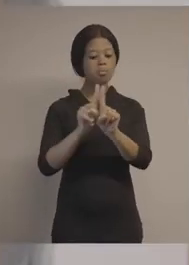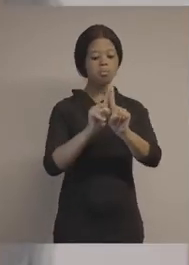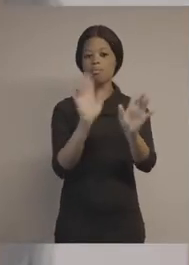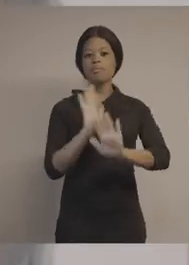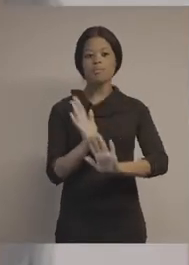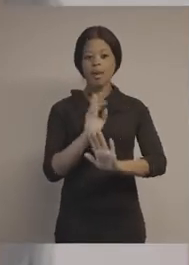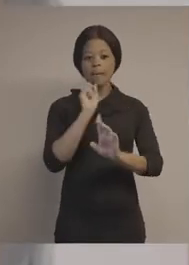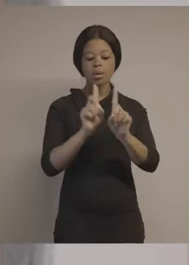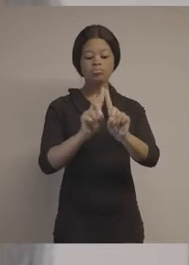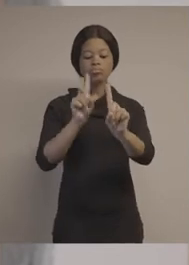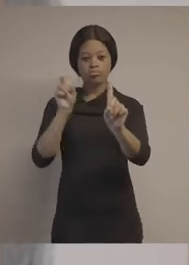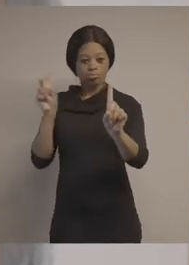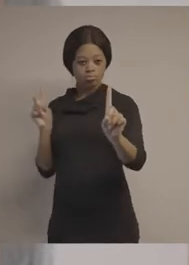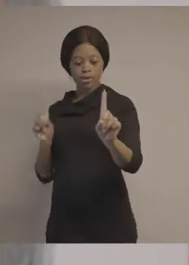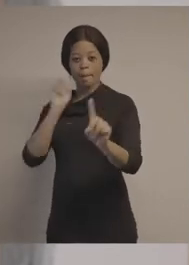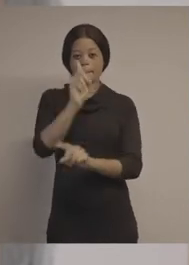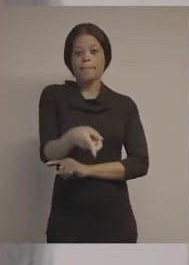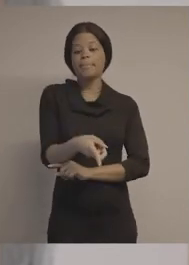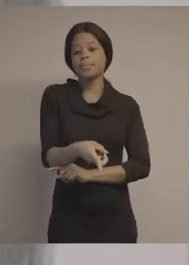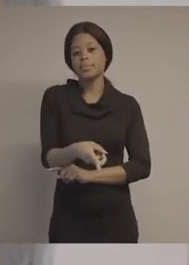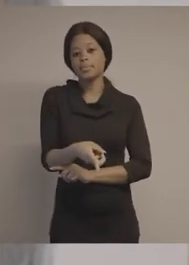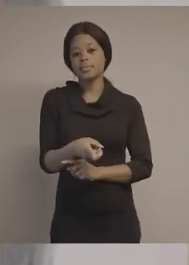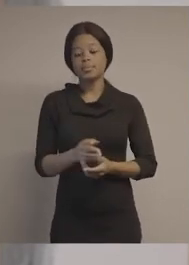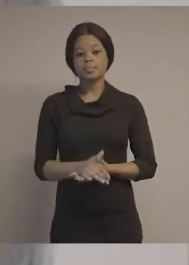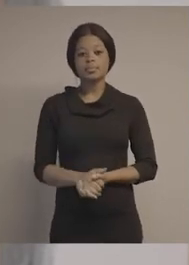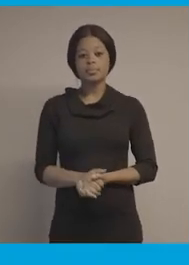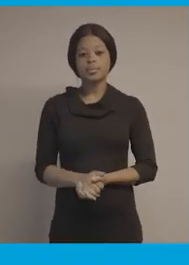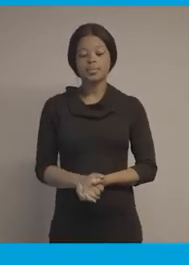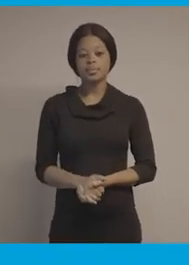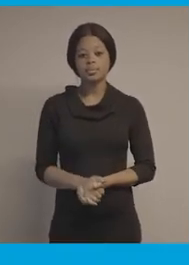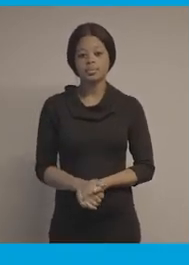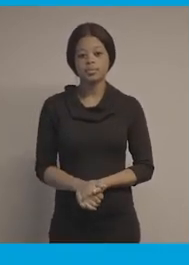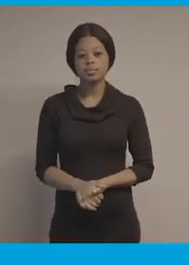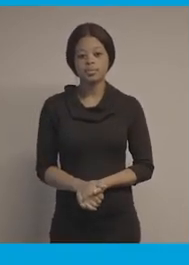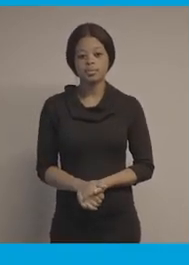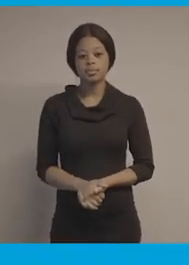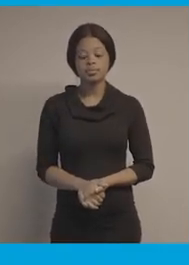omnye angahlali canko omnye, funeke ebhekele omnye komnye.